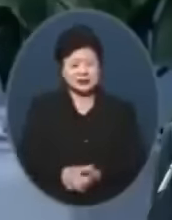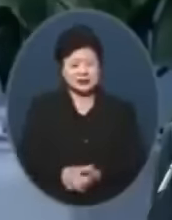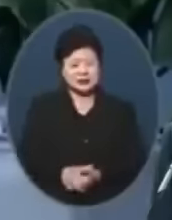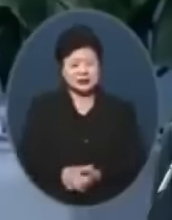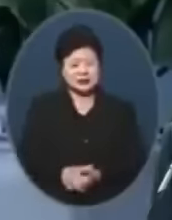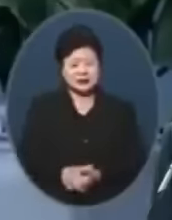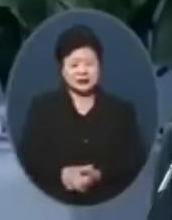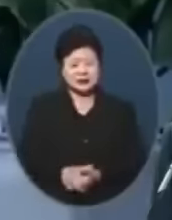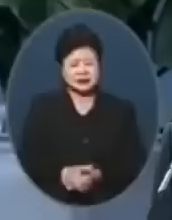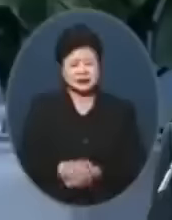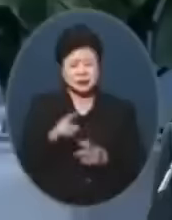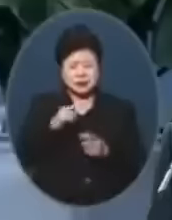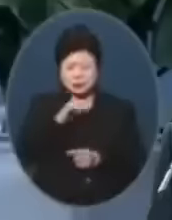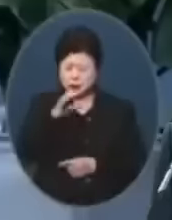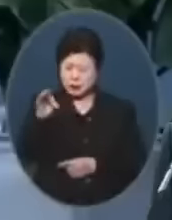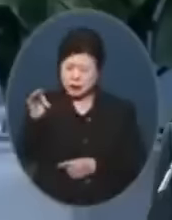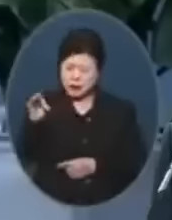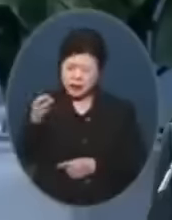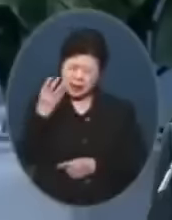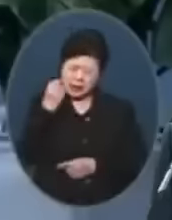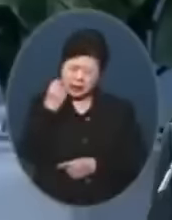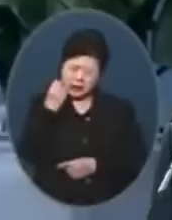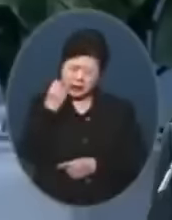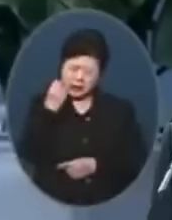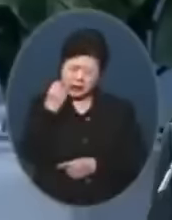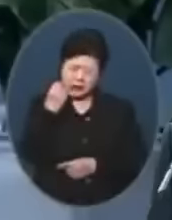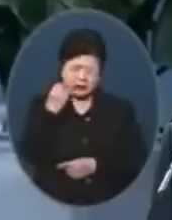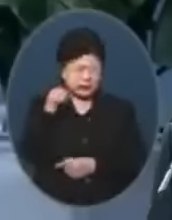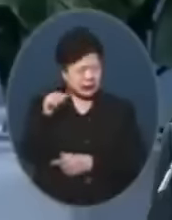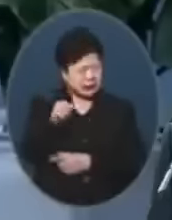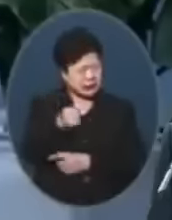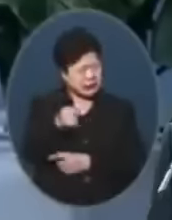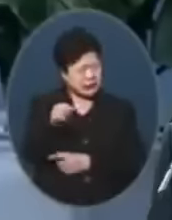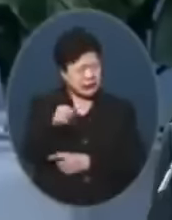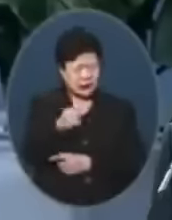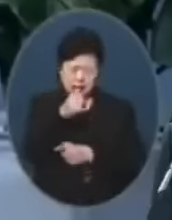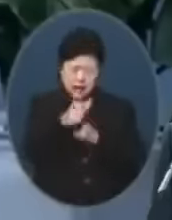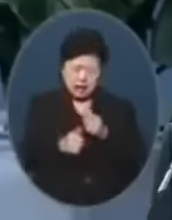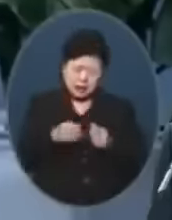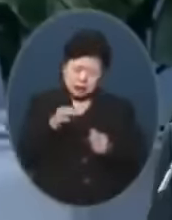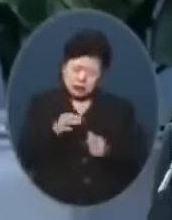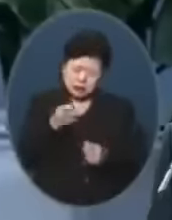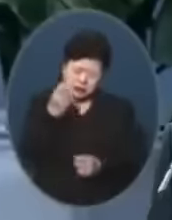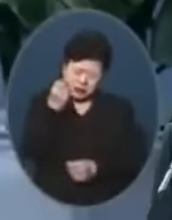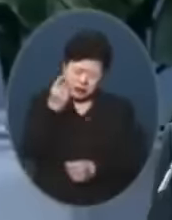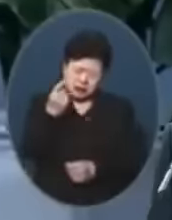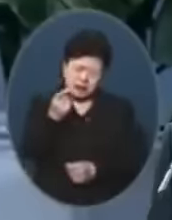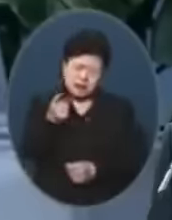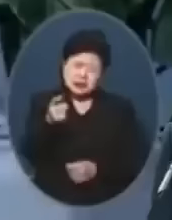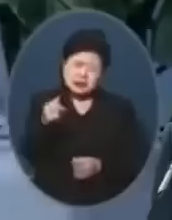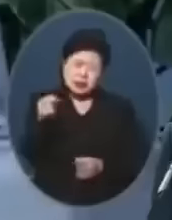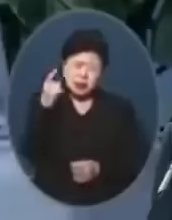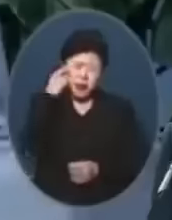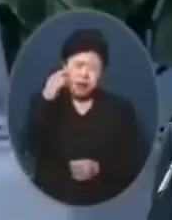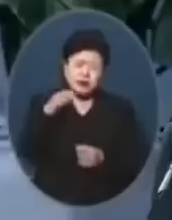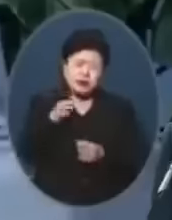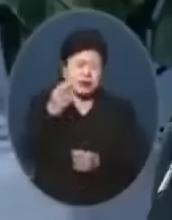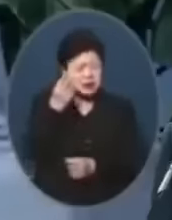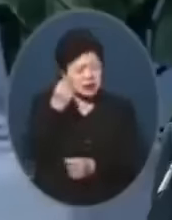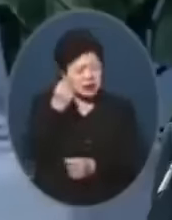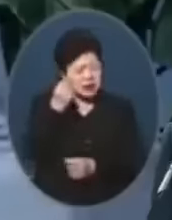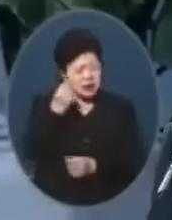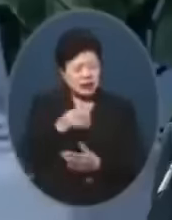제가 보기에도 고개가 슬슬 흔들어지는데 하나님 보시기에는 마땅하기 때문에 부르신